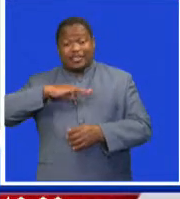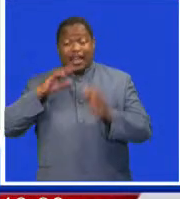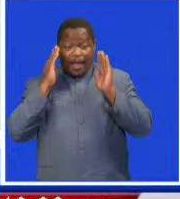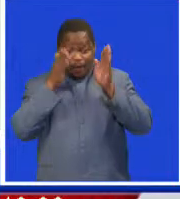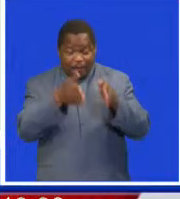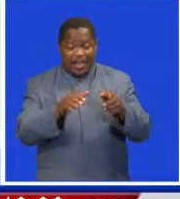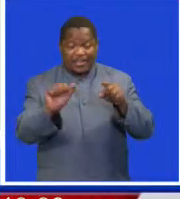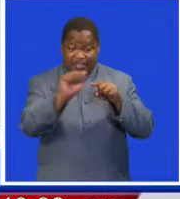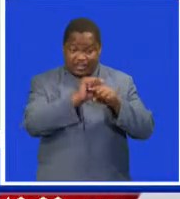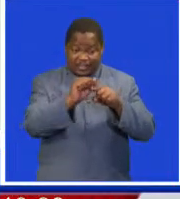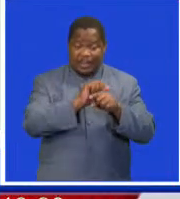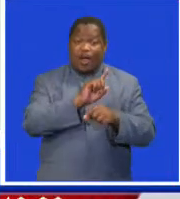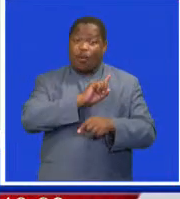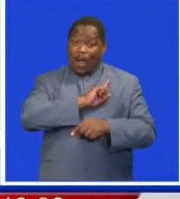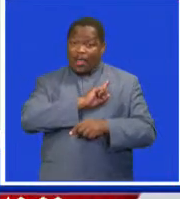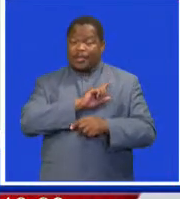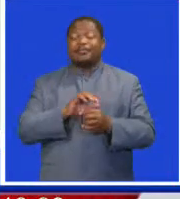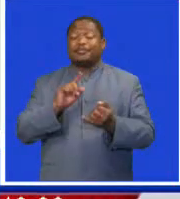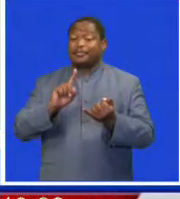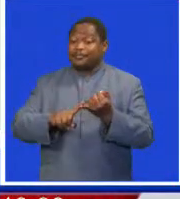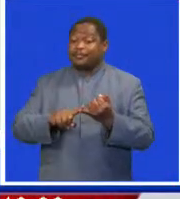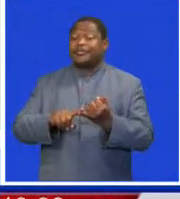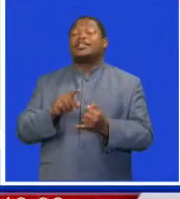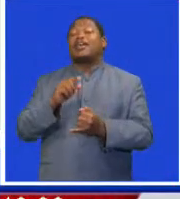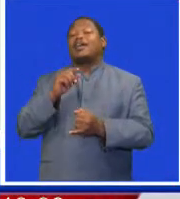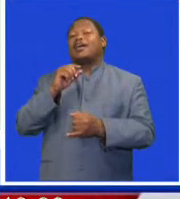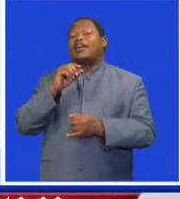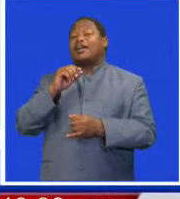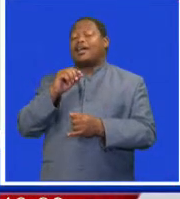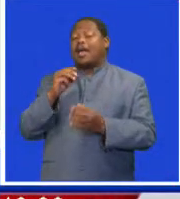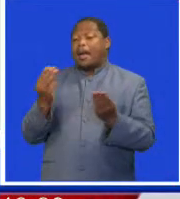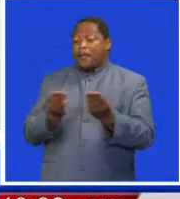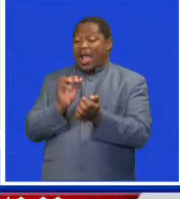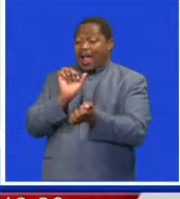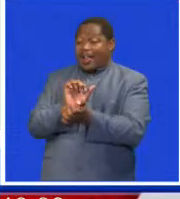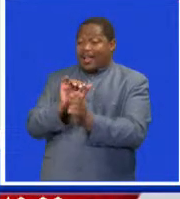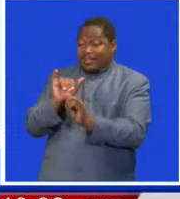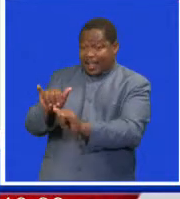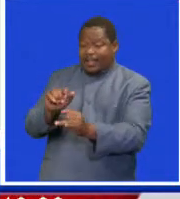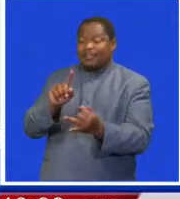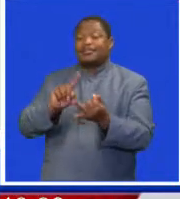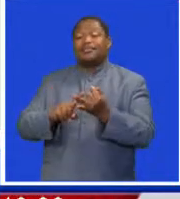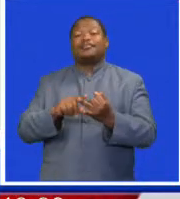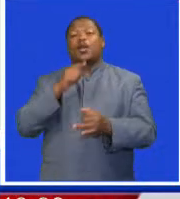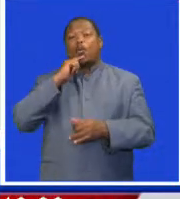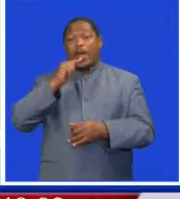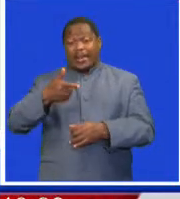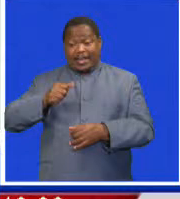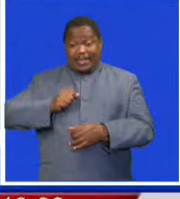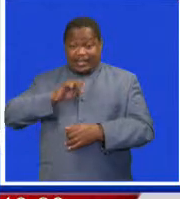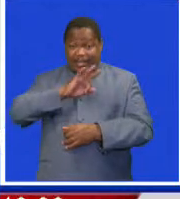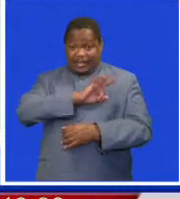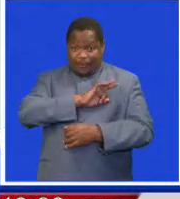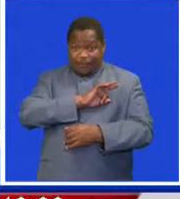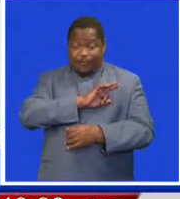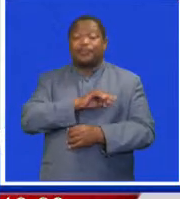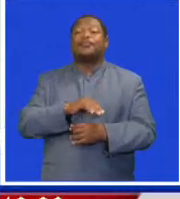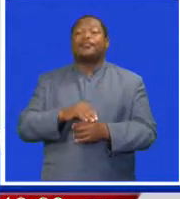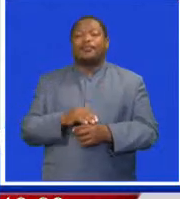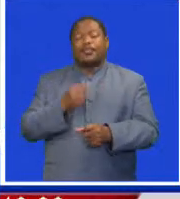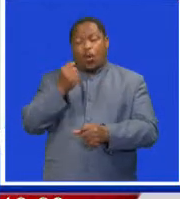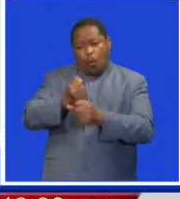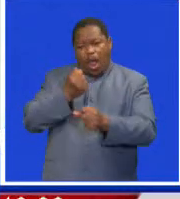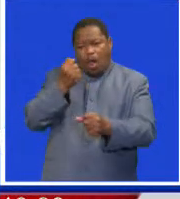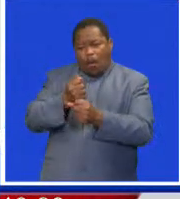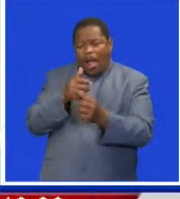pinze sengiyona lama officers bantu futhi lokhanza ukuthi bavalelekile bahle benza wona so kwaphela kamsuku umgcoka ukuthi